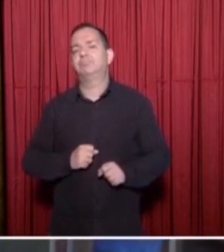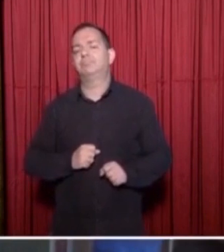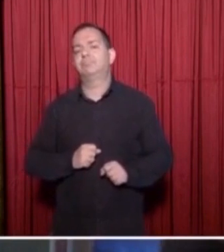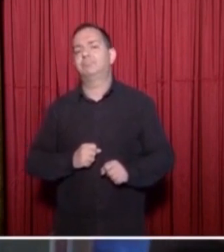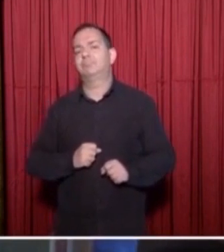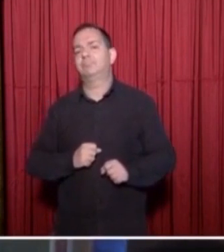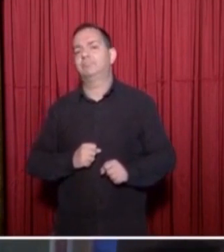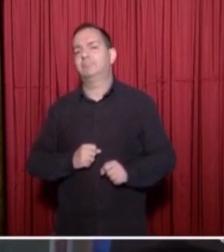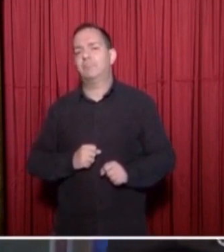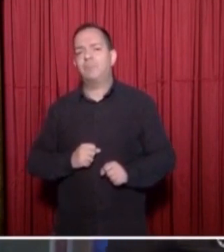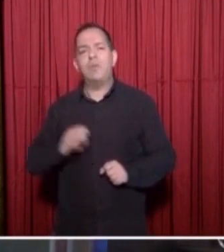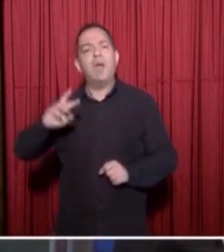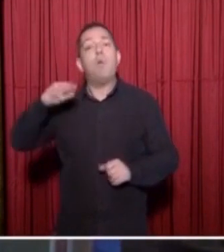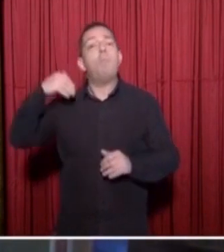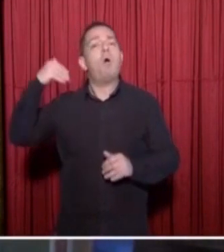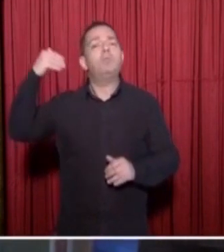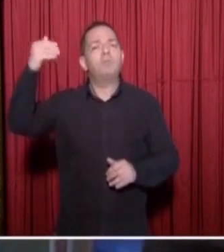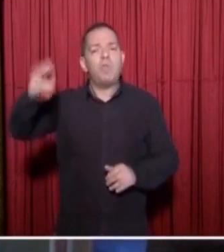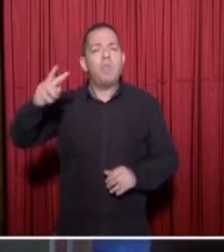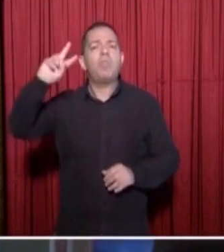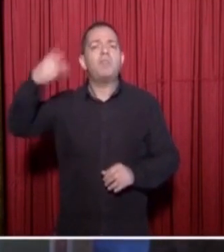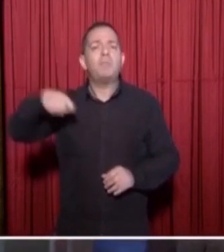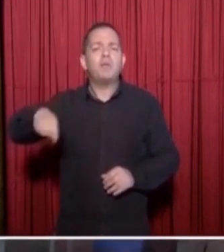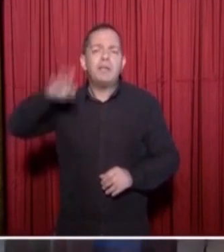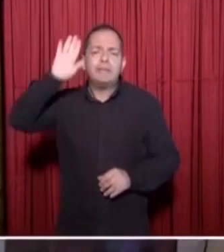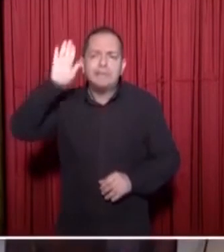αυτόν εν τη εσχάτη ημέρα.